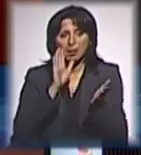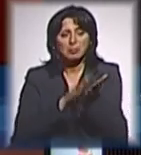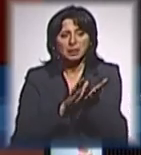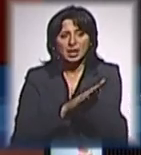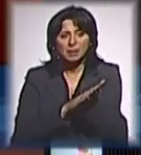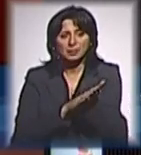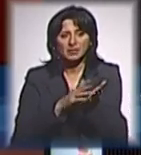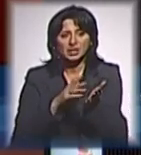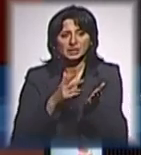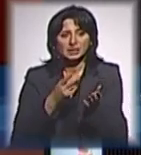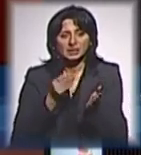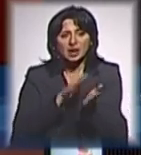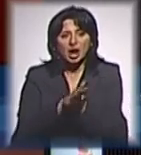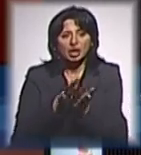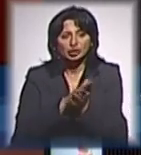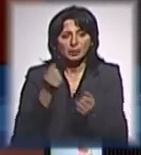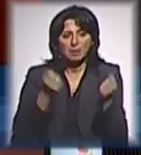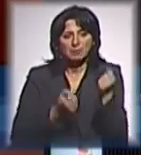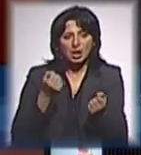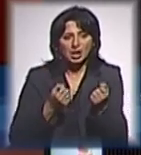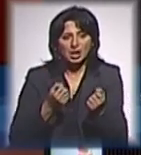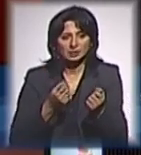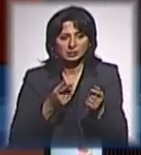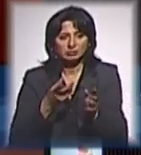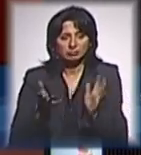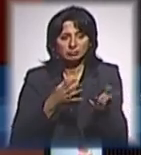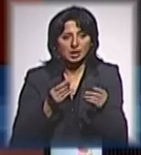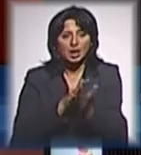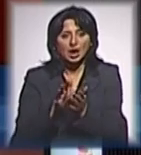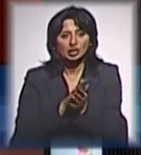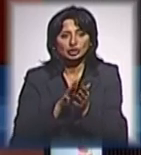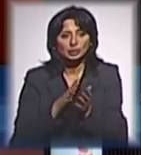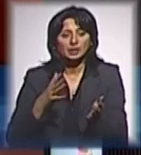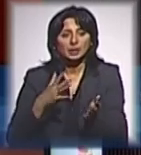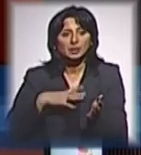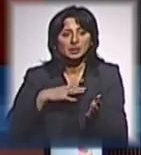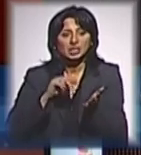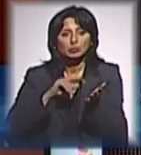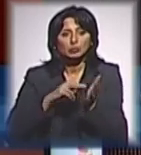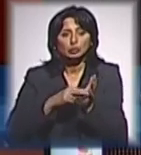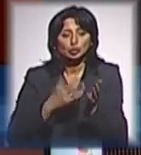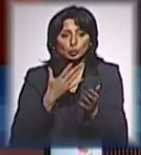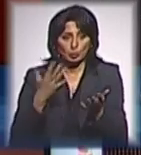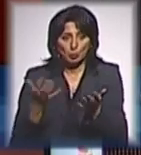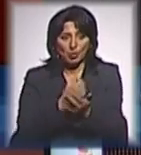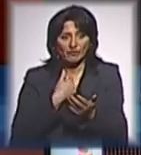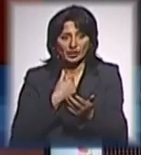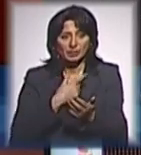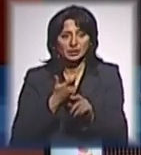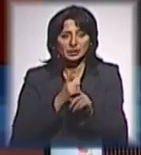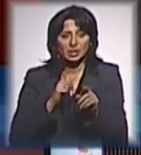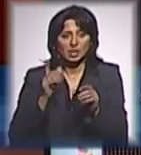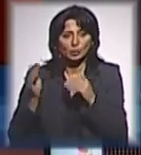პრემიებიც, სამლინებო ხარჯებიც და ავტომანქანების ექსპლუატაციის განკუთვნილი ხარჯებიც თბილისის ბიუჯეტში, თუ ჩვენ მოვიგეთ ეს არჩევნები,